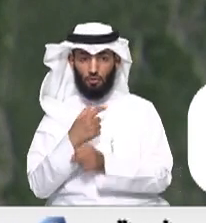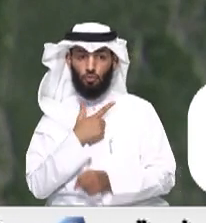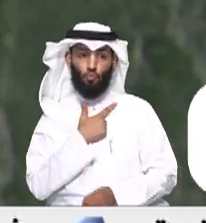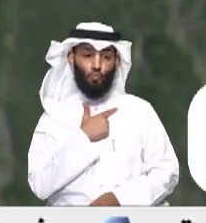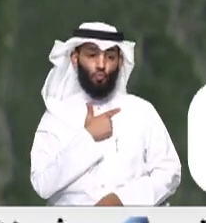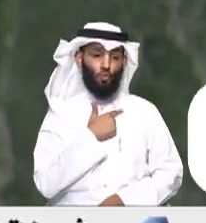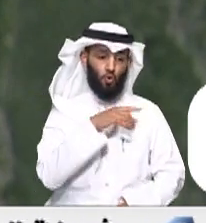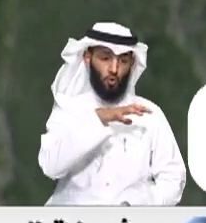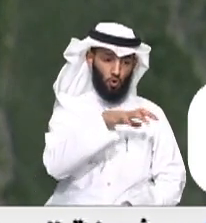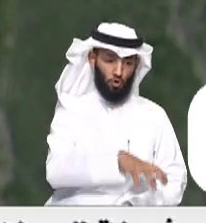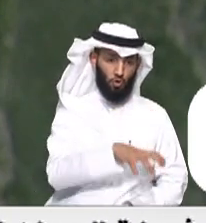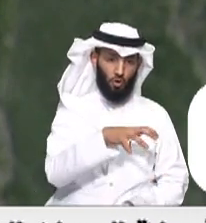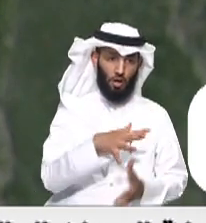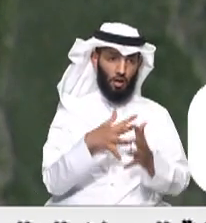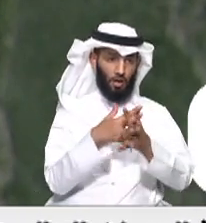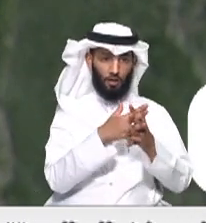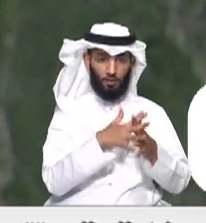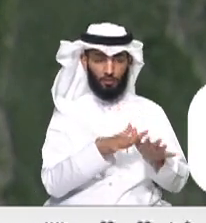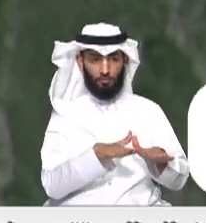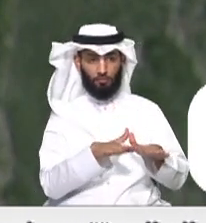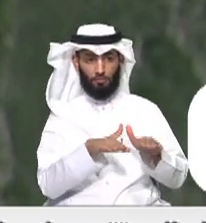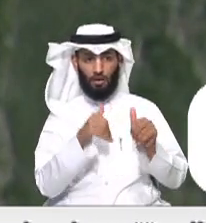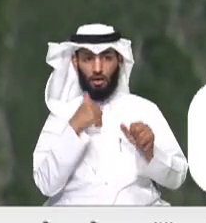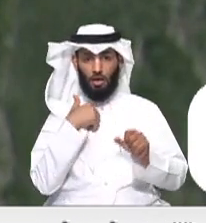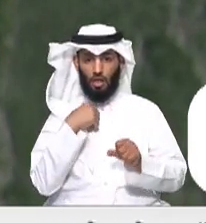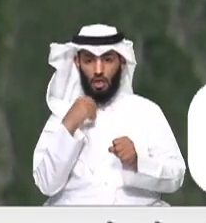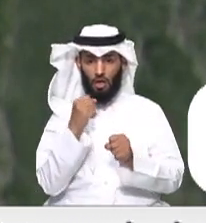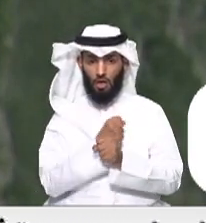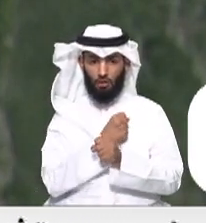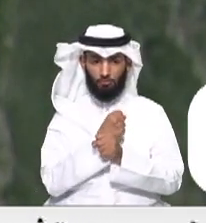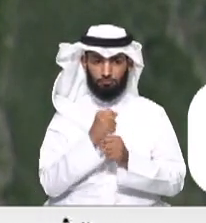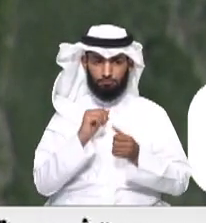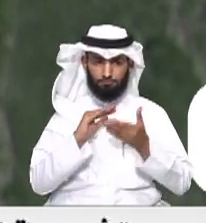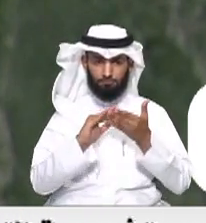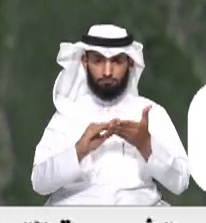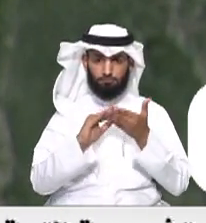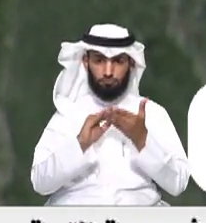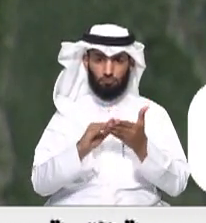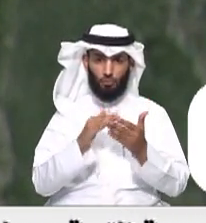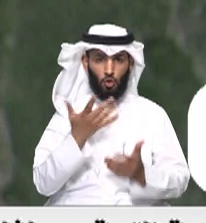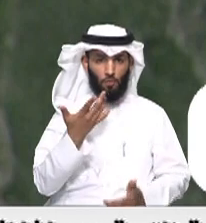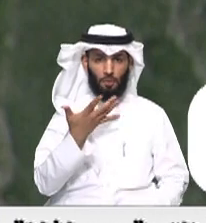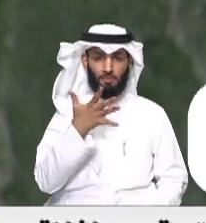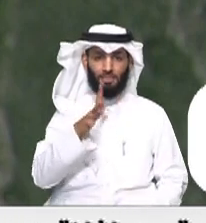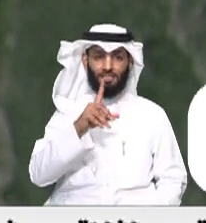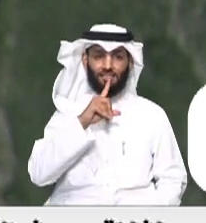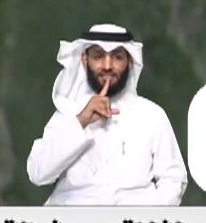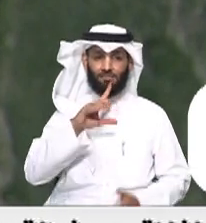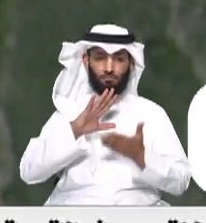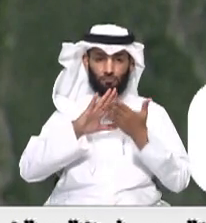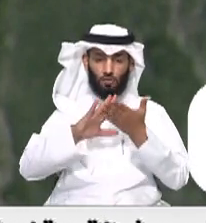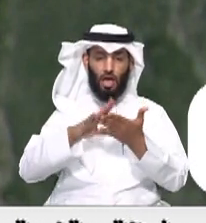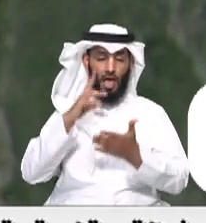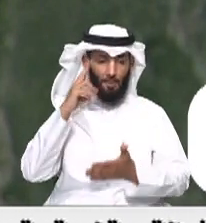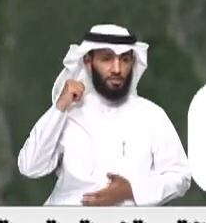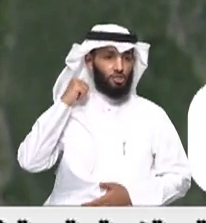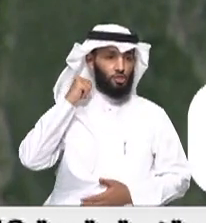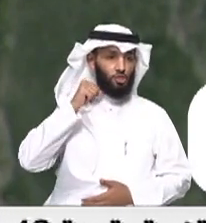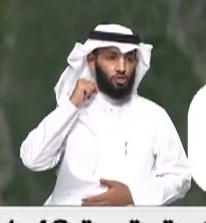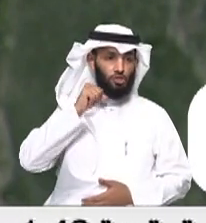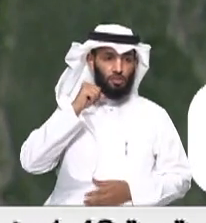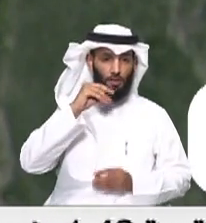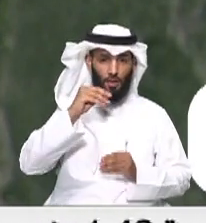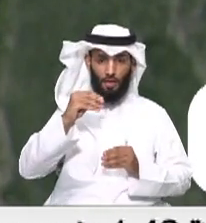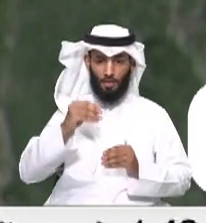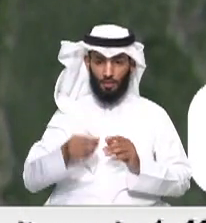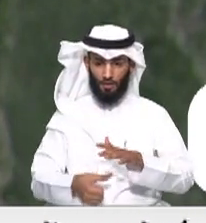أكثر. لقد قررت بعد 50 عاماً من الخدمة العامة أن الوقت قد حان لجيل جديد من القيادة لدفع بلادي إلى